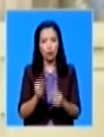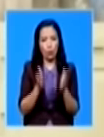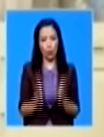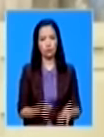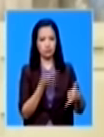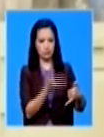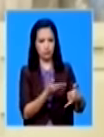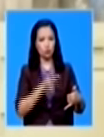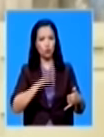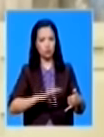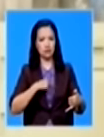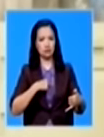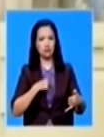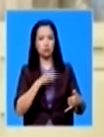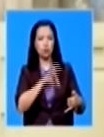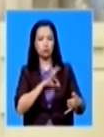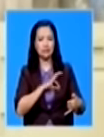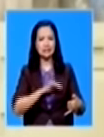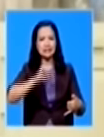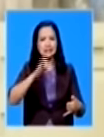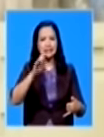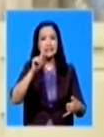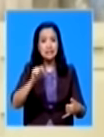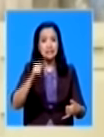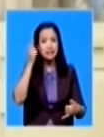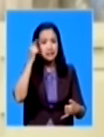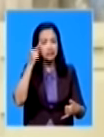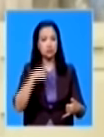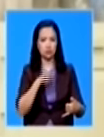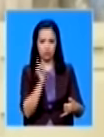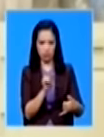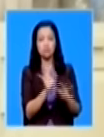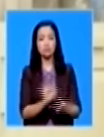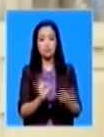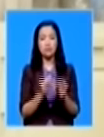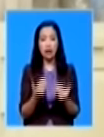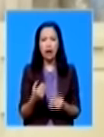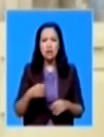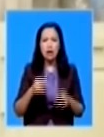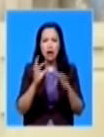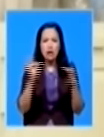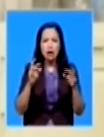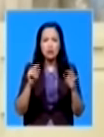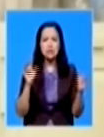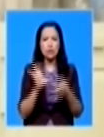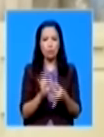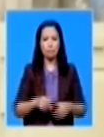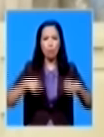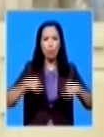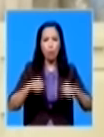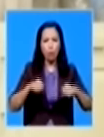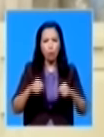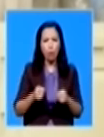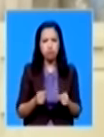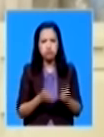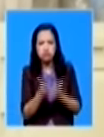วยกันเนี่ยวันนี้เรื่องอะไรล่ะเด็กแว้นอีกใช่ไหมก ็ เดือดร้อนอีกวันนี้ก็หยุดไปทีแล้วมาใหม่อีกแล้วนะวันนี้ก็เล่นอะ